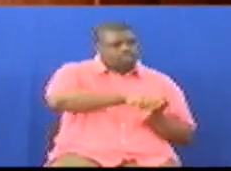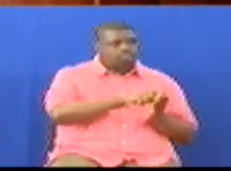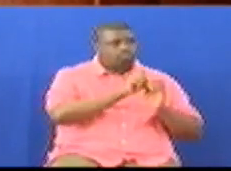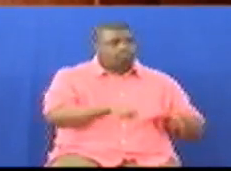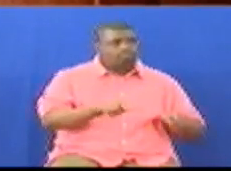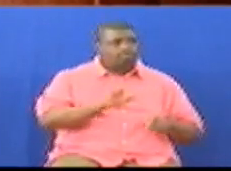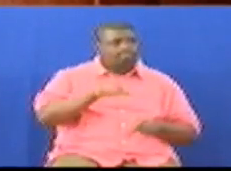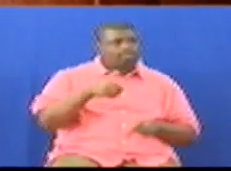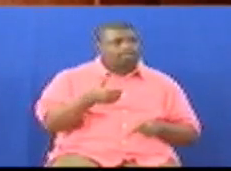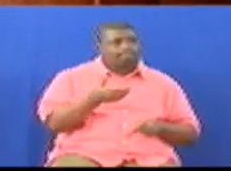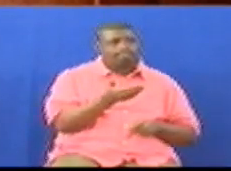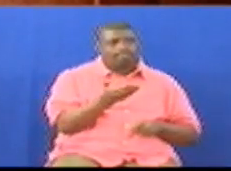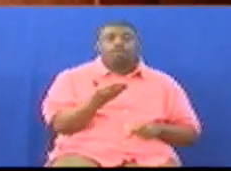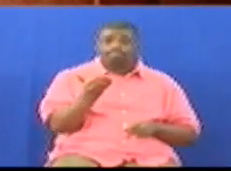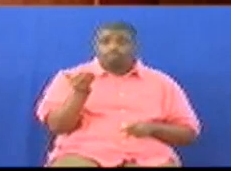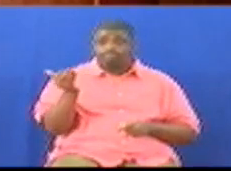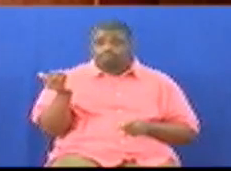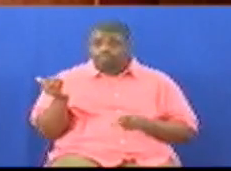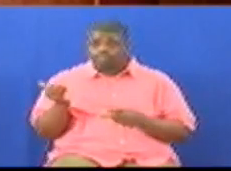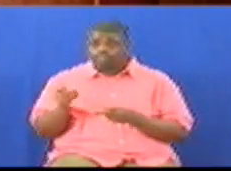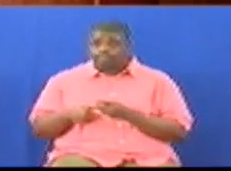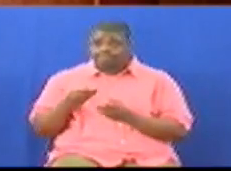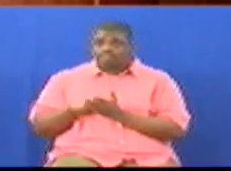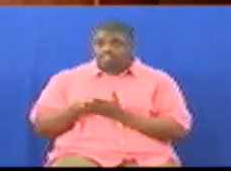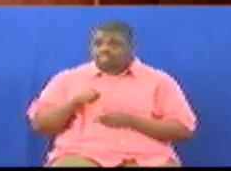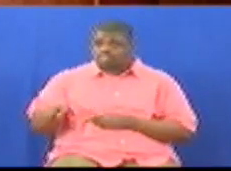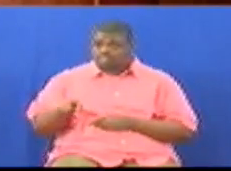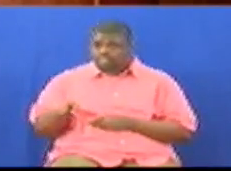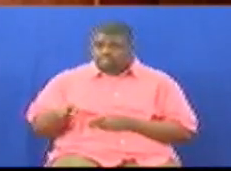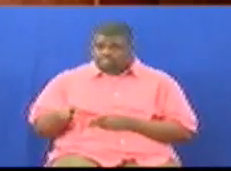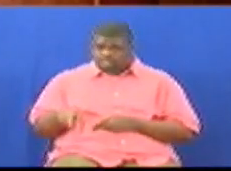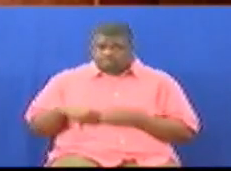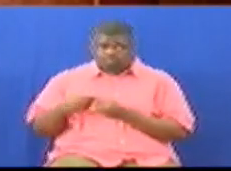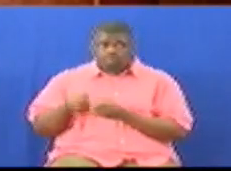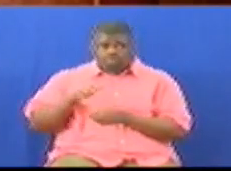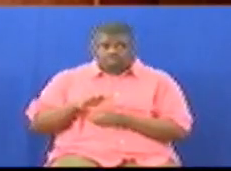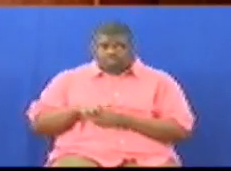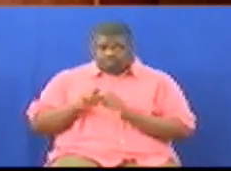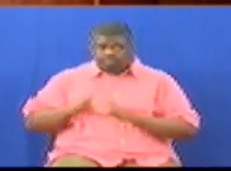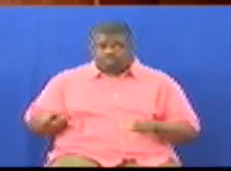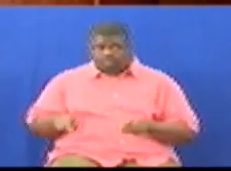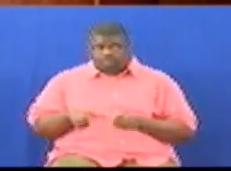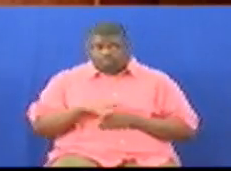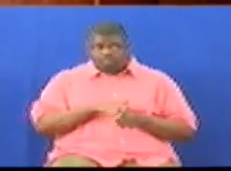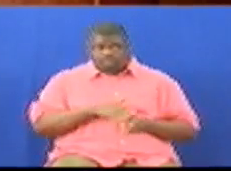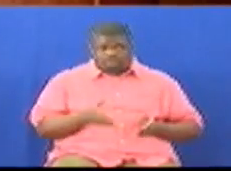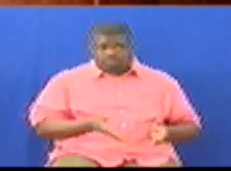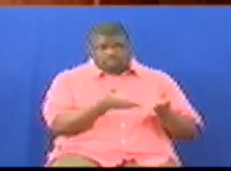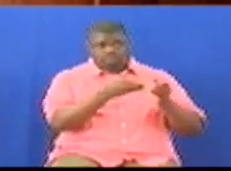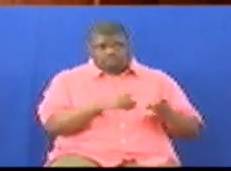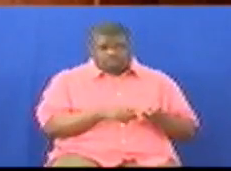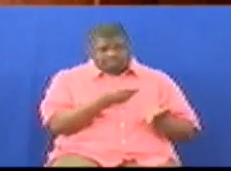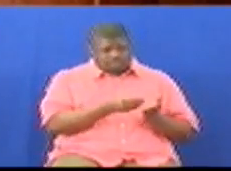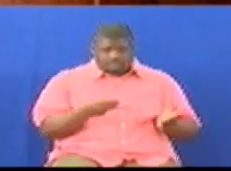mingine. Mbili, fedha za matumizi ya kawaida zinatolewa kwa wingi ikilinganishwa na matumizi na maendeleo. Tatu, fedha